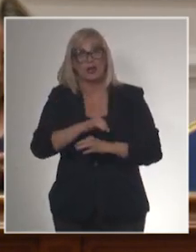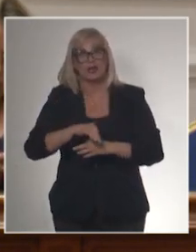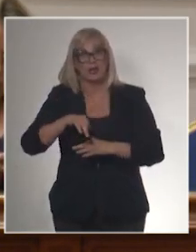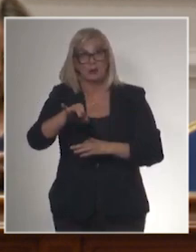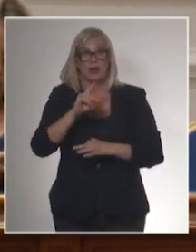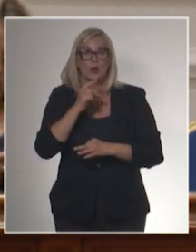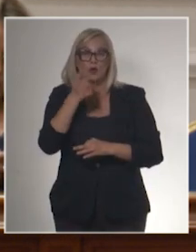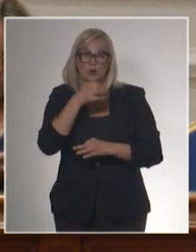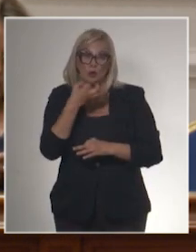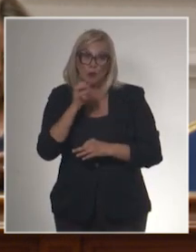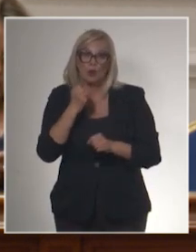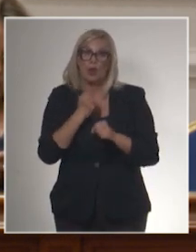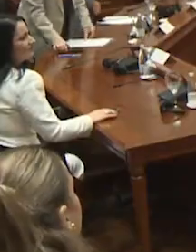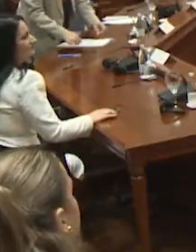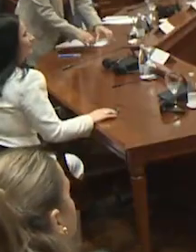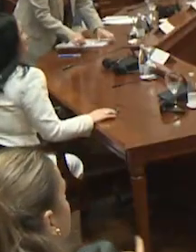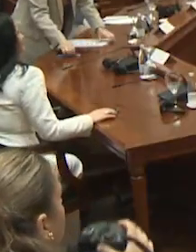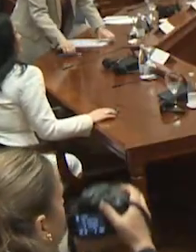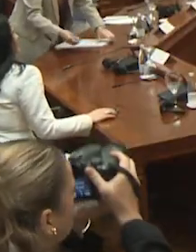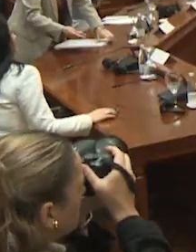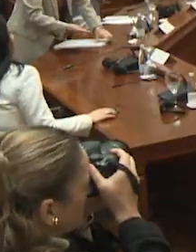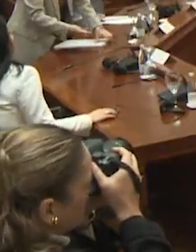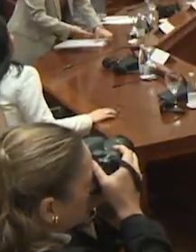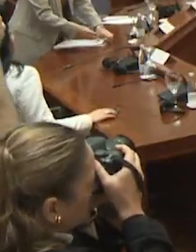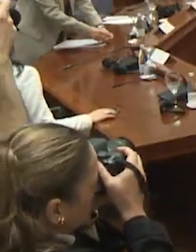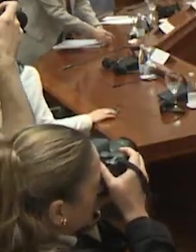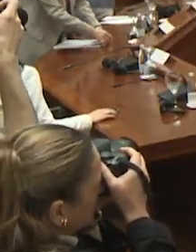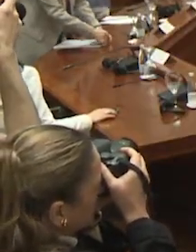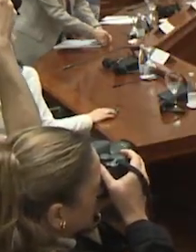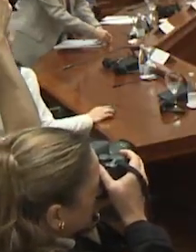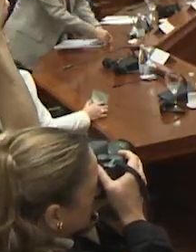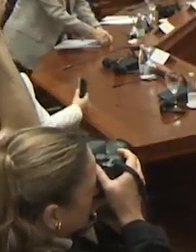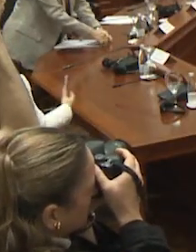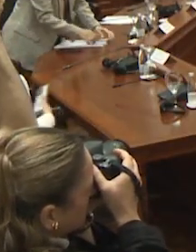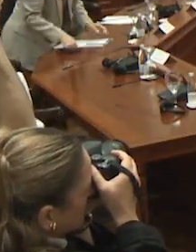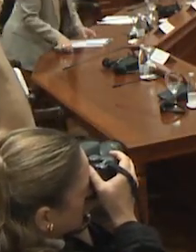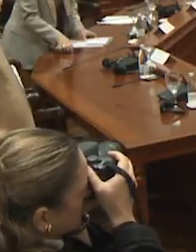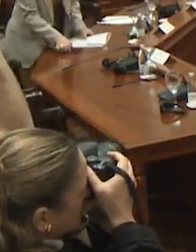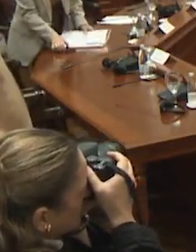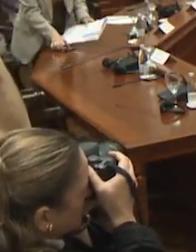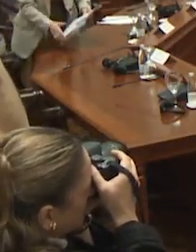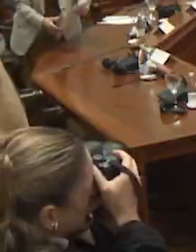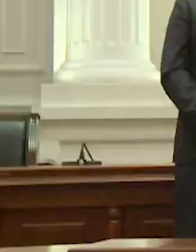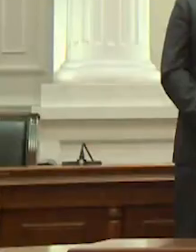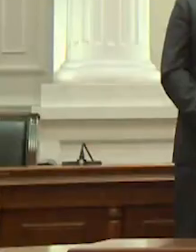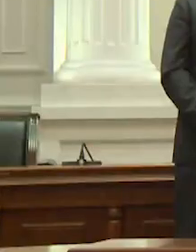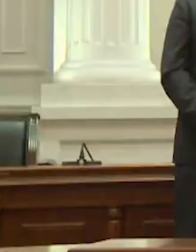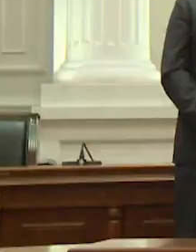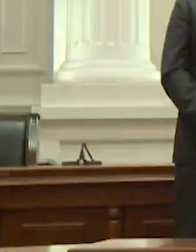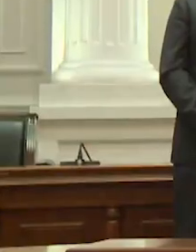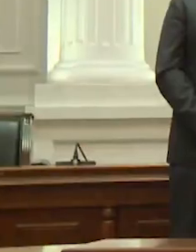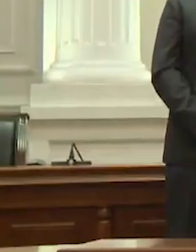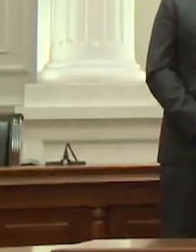ги подобруваат животите на луѓето. Парите за грантот се од рамките за инвестиции на Европската Унија за Западен Балкан.